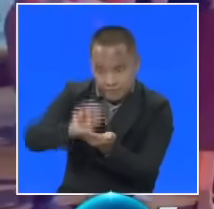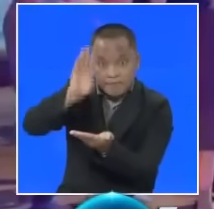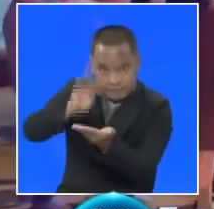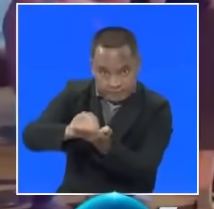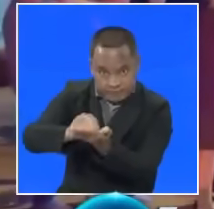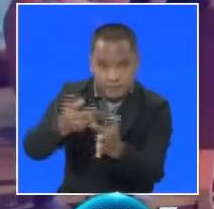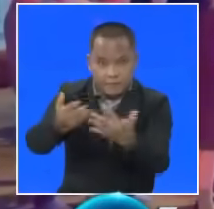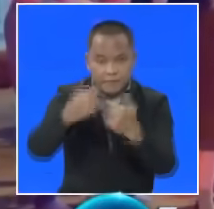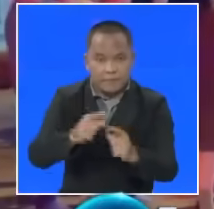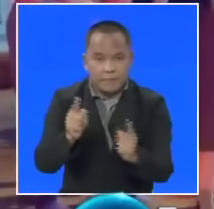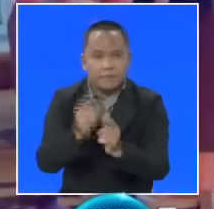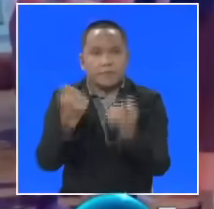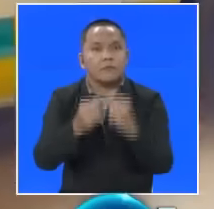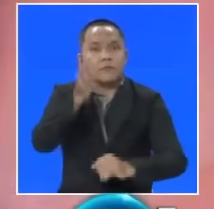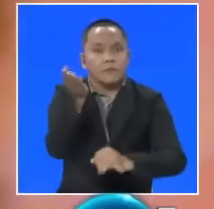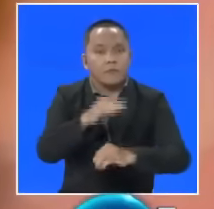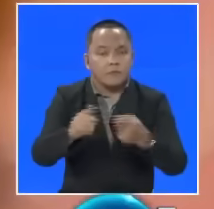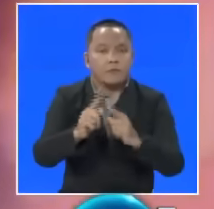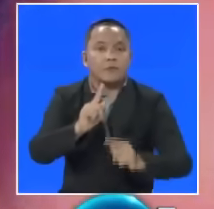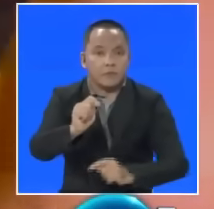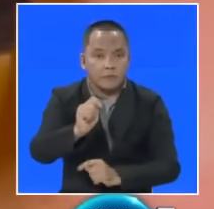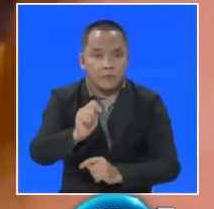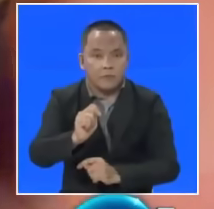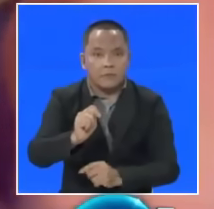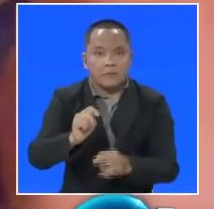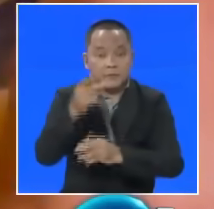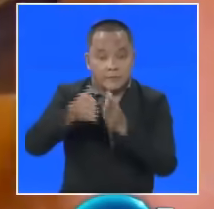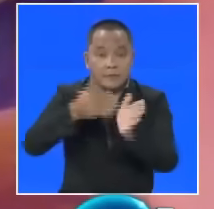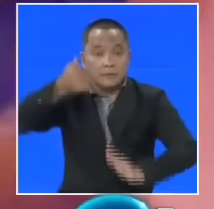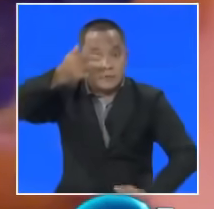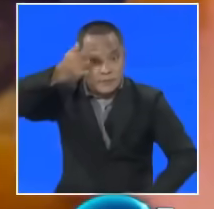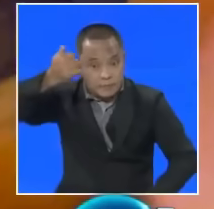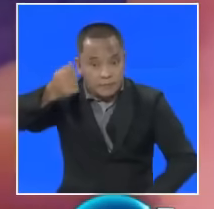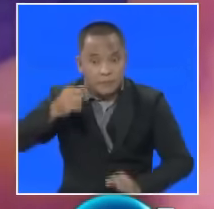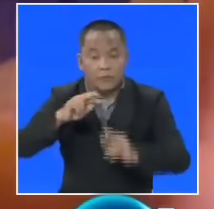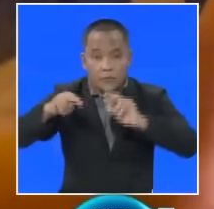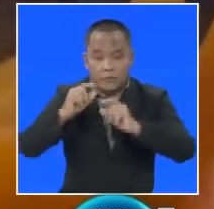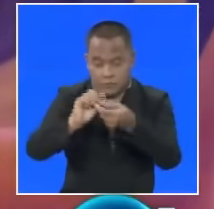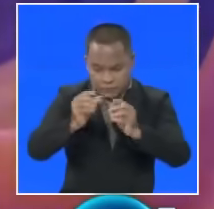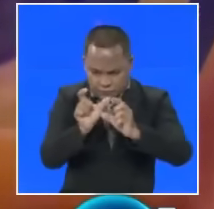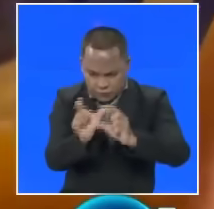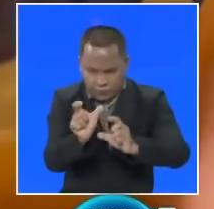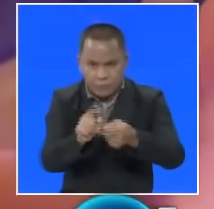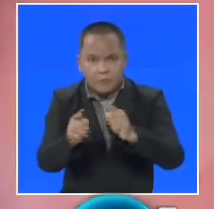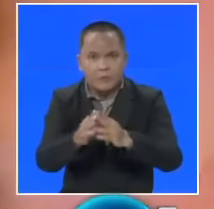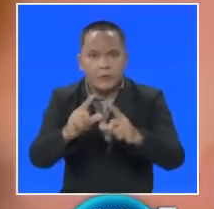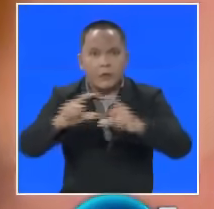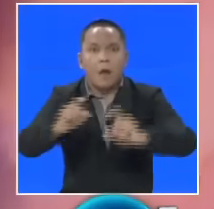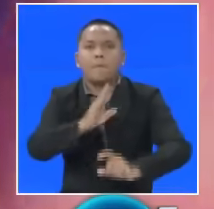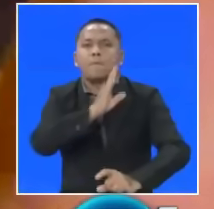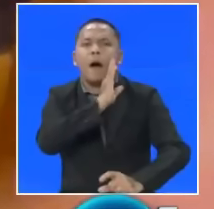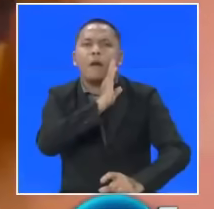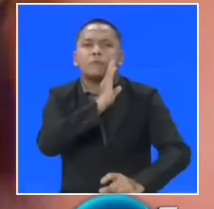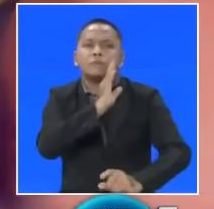ไว้ได้โดยพบว่าเป็นรถกระบะยี่ห้อโตโยต้ารีโวสีดำจากการตรวจสอบทะเบียนนะคะพบว่าเป็นป้ายทะเบียนปล